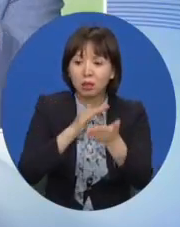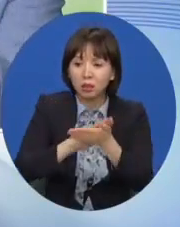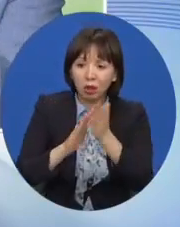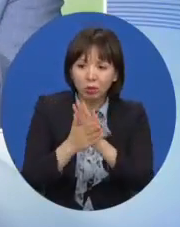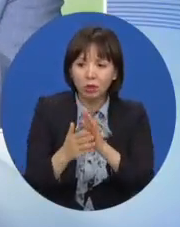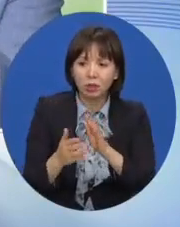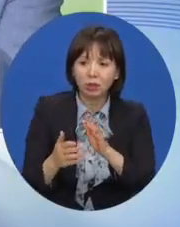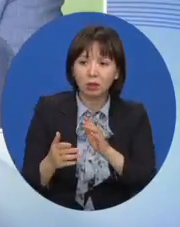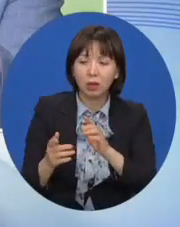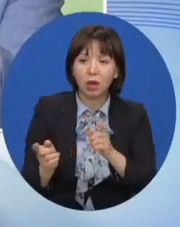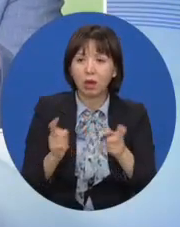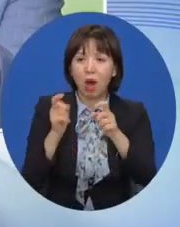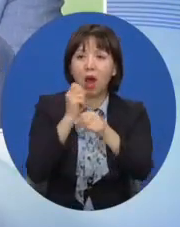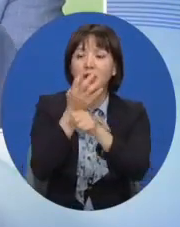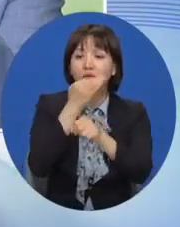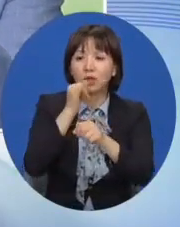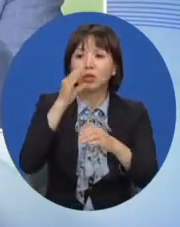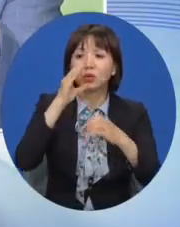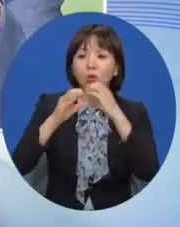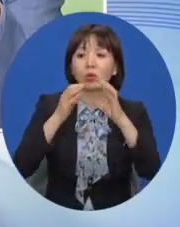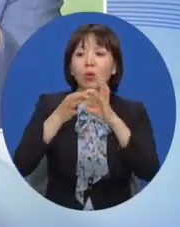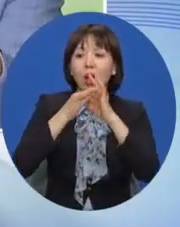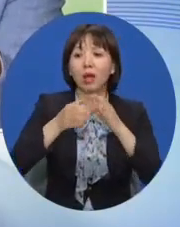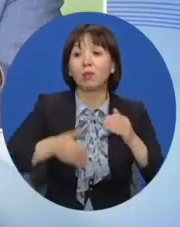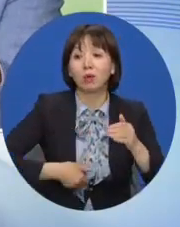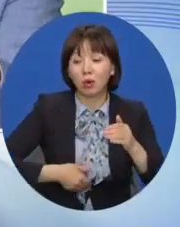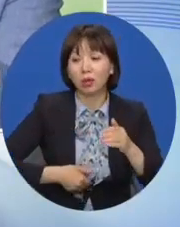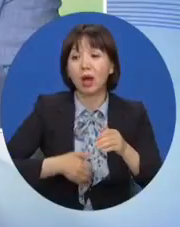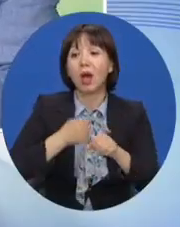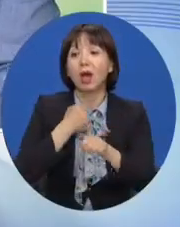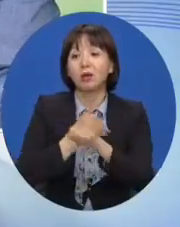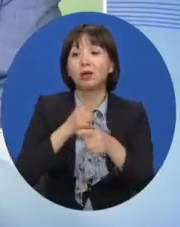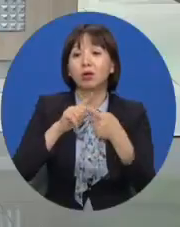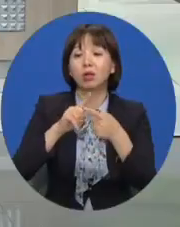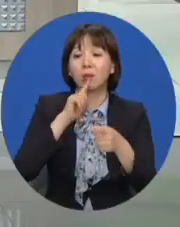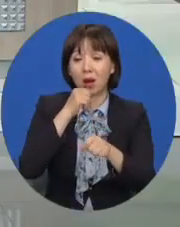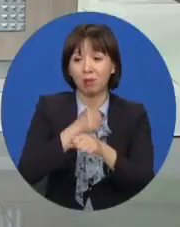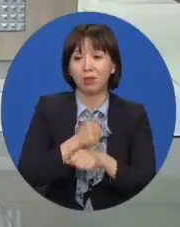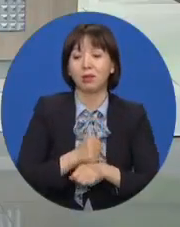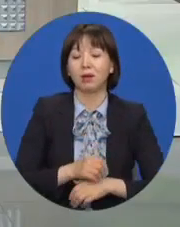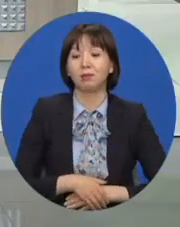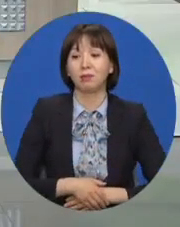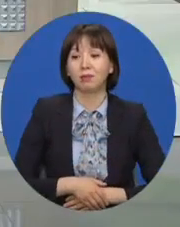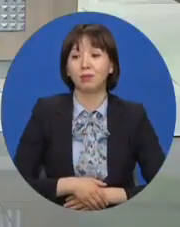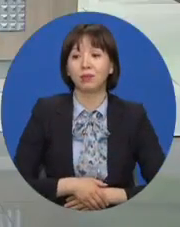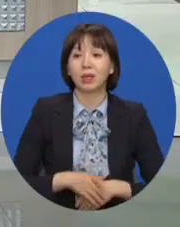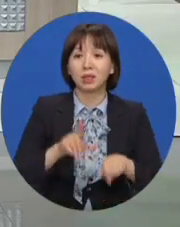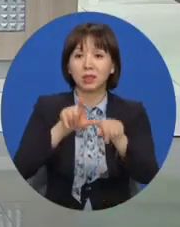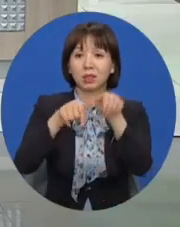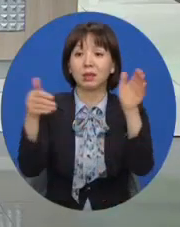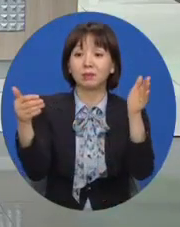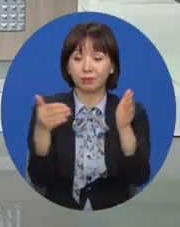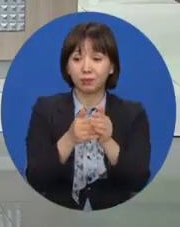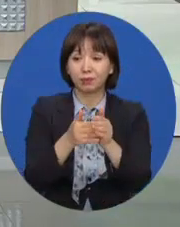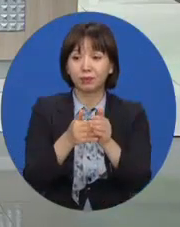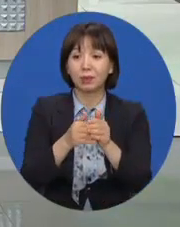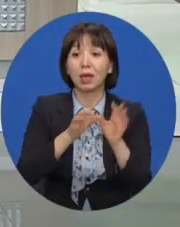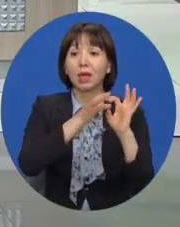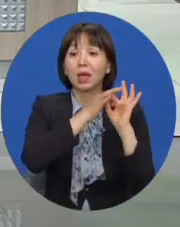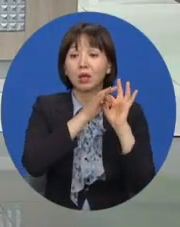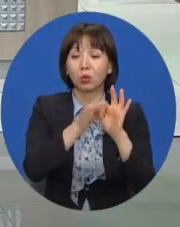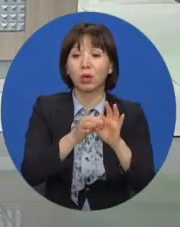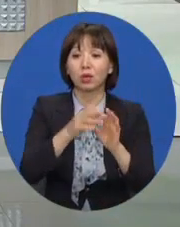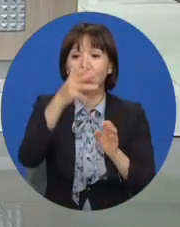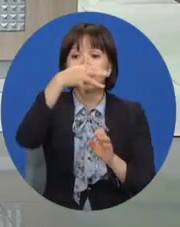소통 관계가 되어 있어야 된다라는 것을 제가 강조하는 것이죠. 네. 아, 시간이 다 지났습니다. 그러면 계속해서